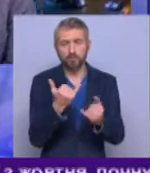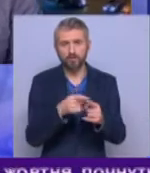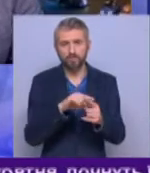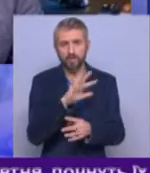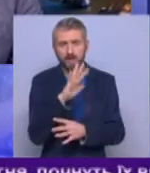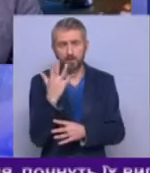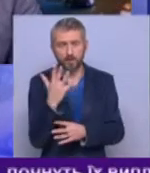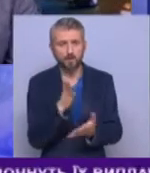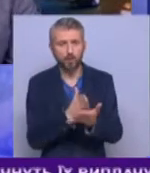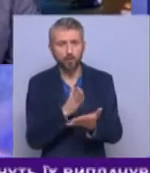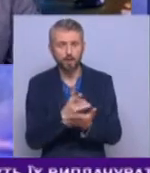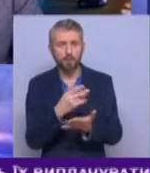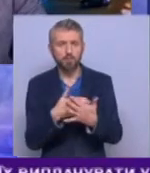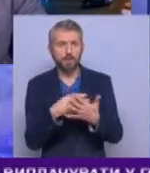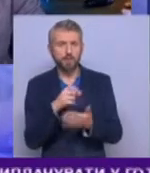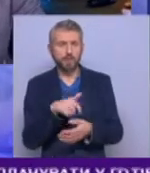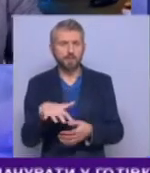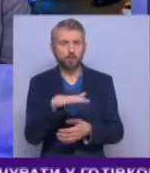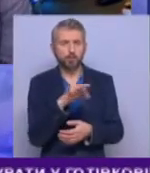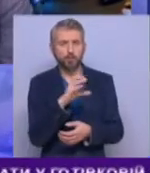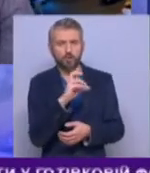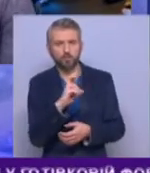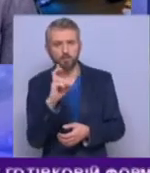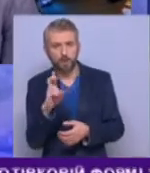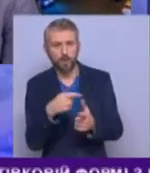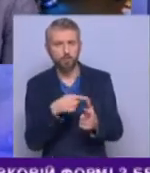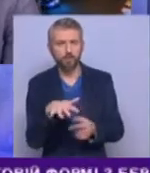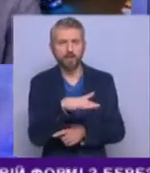насадження знаходяться, наприклад, там, на території ОСББ або на